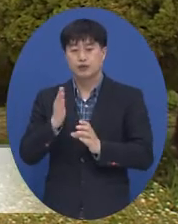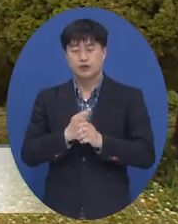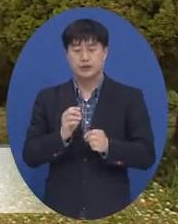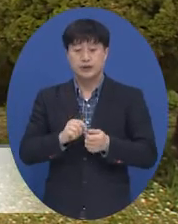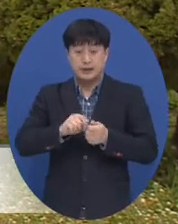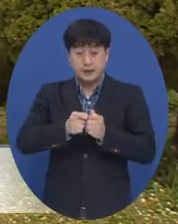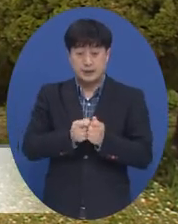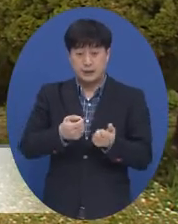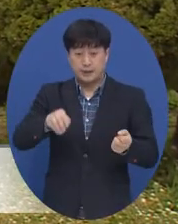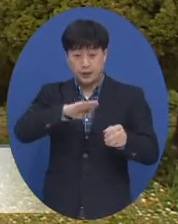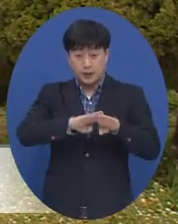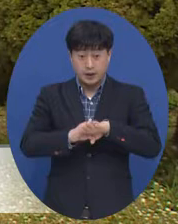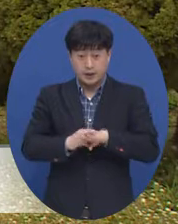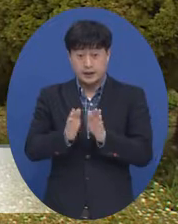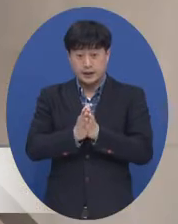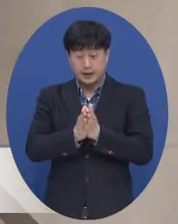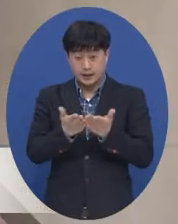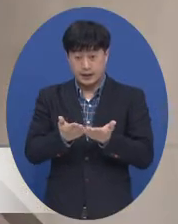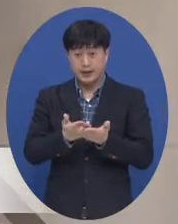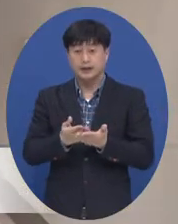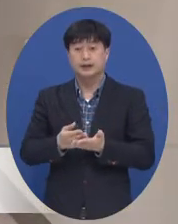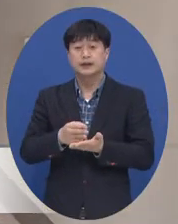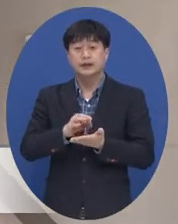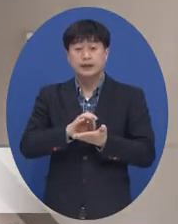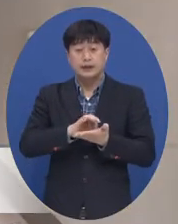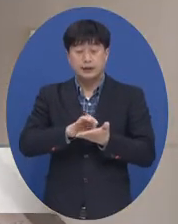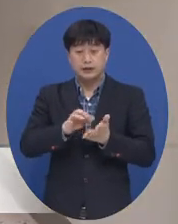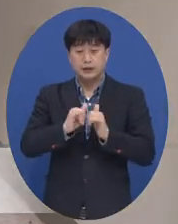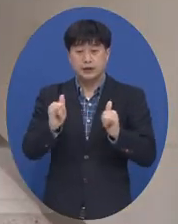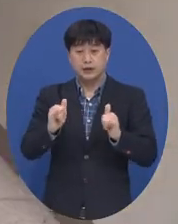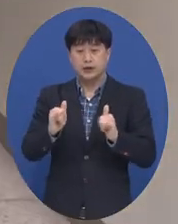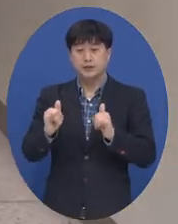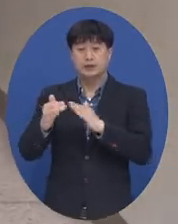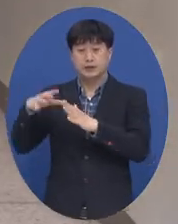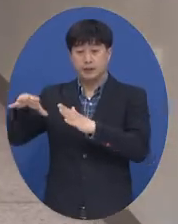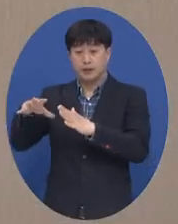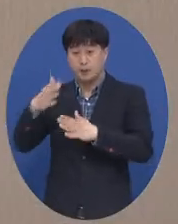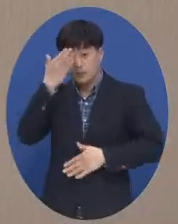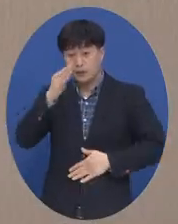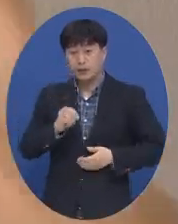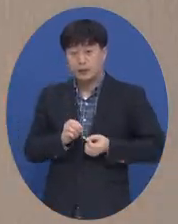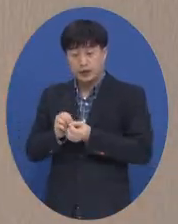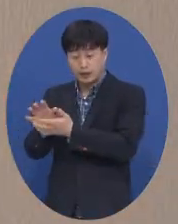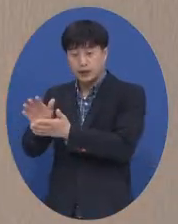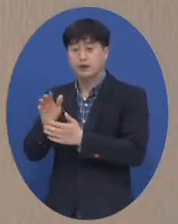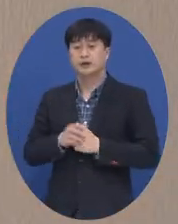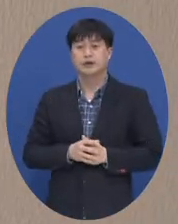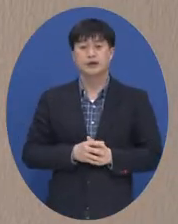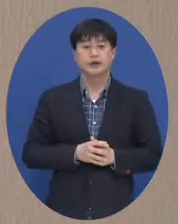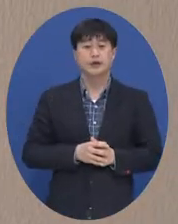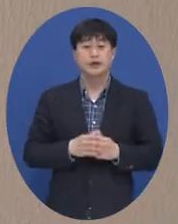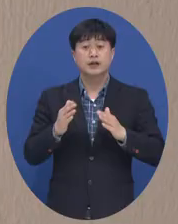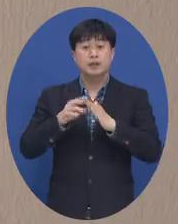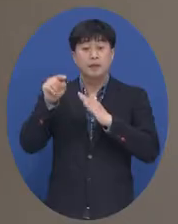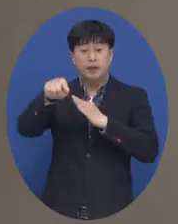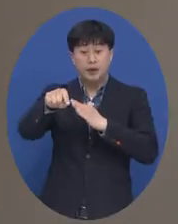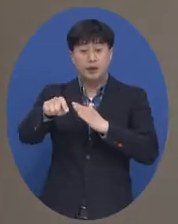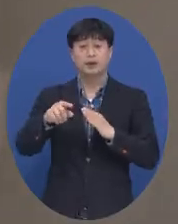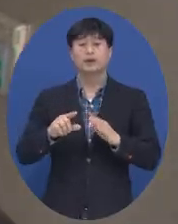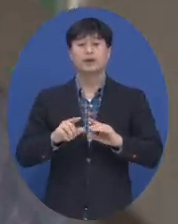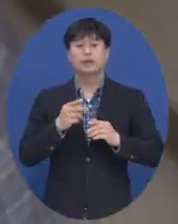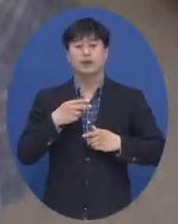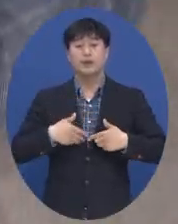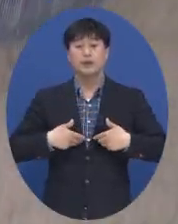꼼꼼하게 포장 1 책을 사전 신청한 이용자 h 밭 까지 무료로 가져다 줍니다 집밖에 나가지 않고도 책을 빌리지는